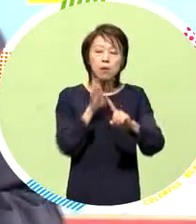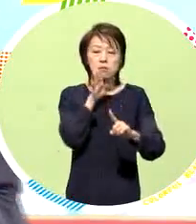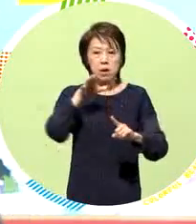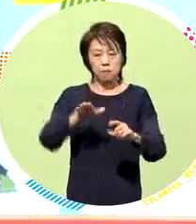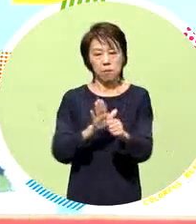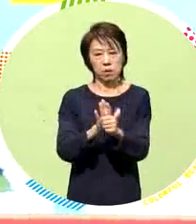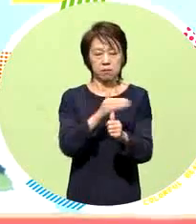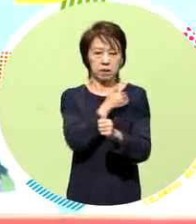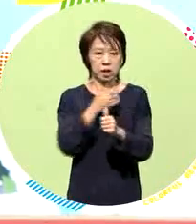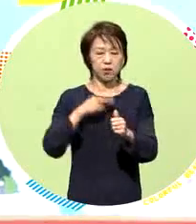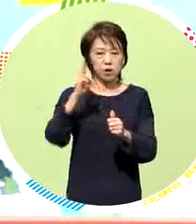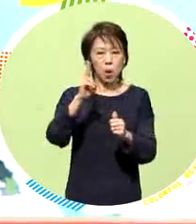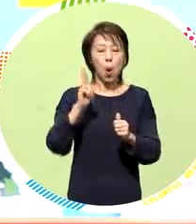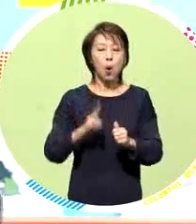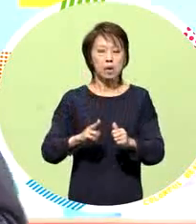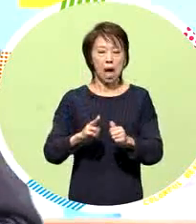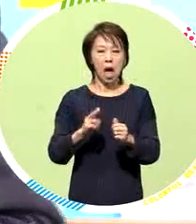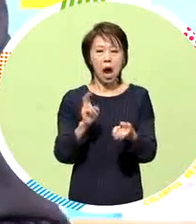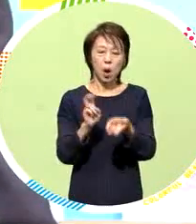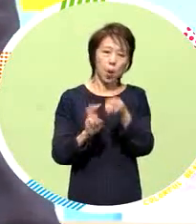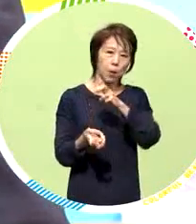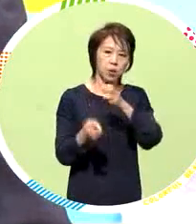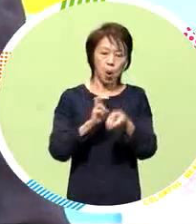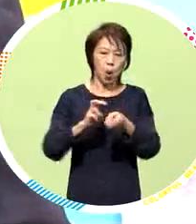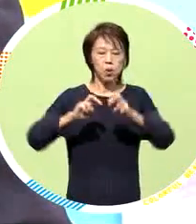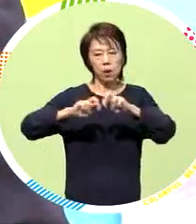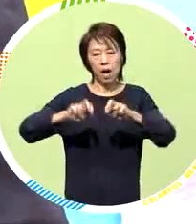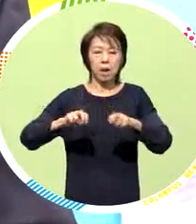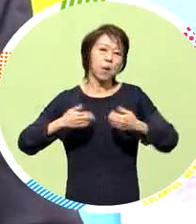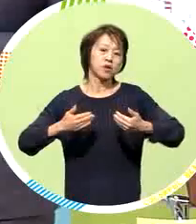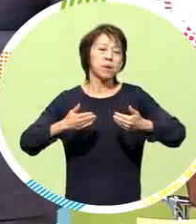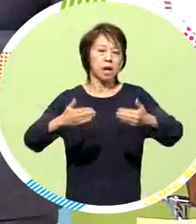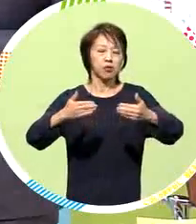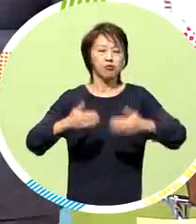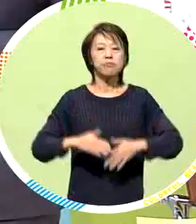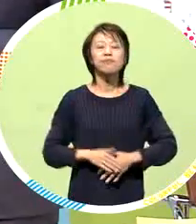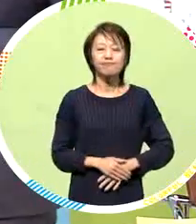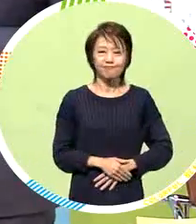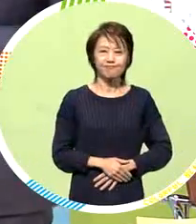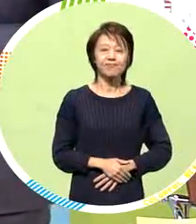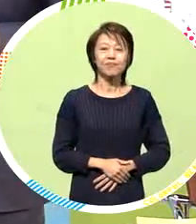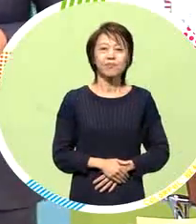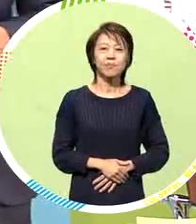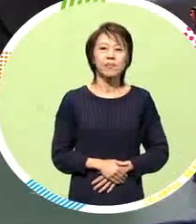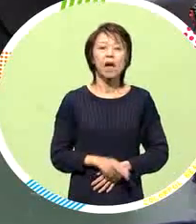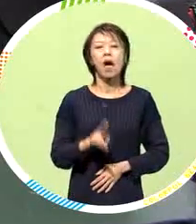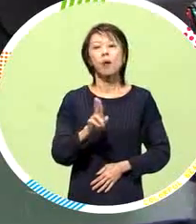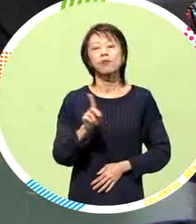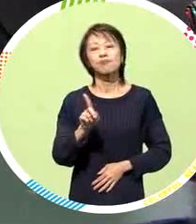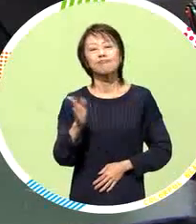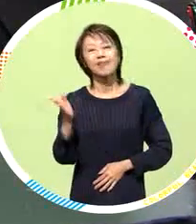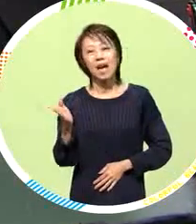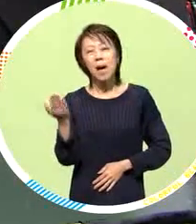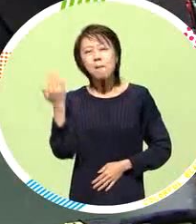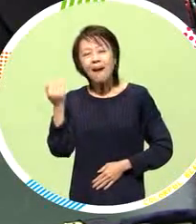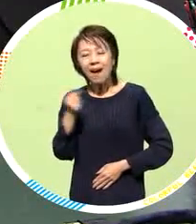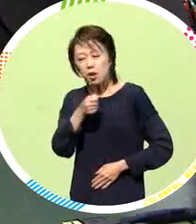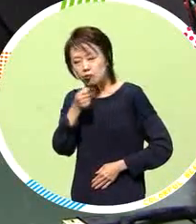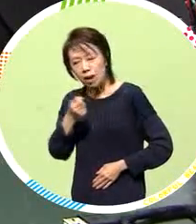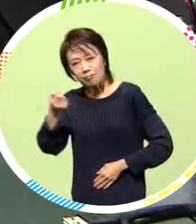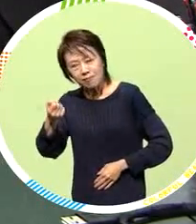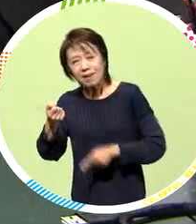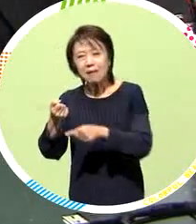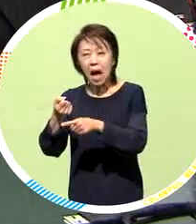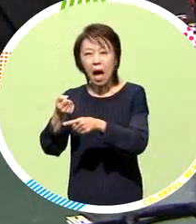なそんなロボットの開発どんどん進めているわけですねこれをどんどん進めていくというかねつまりはちょっとに変電義手の取材に貸してもらっ